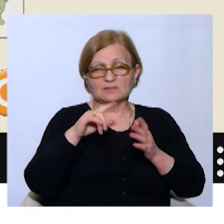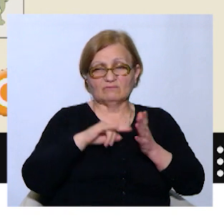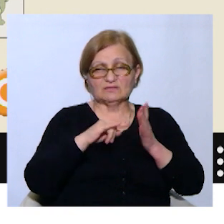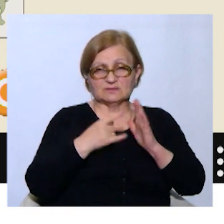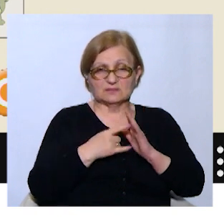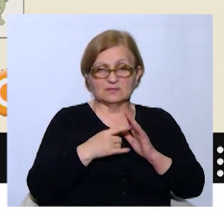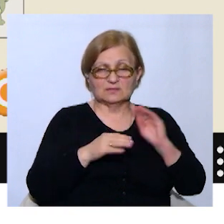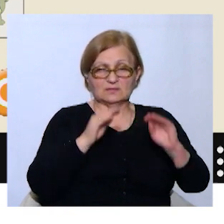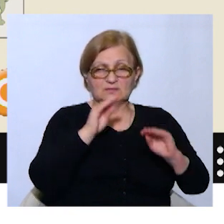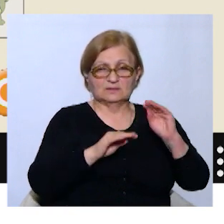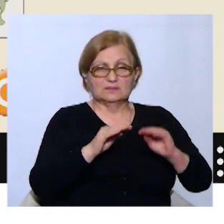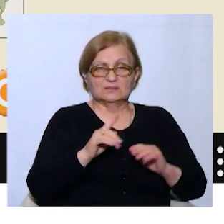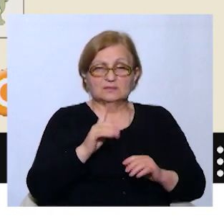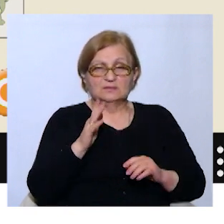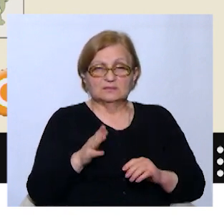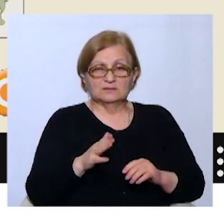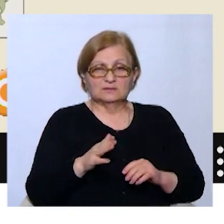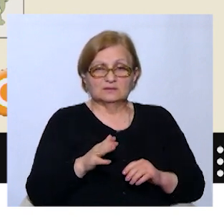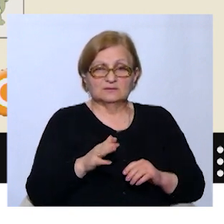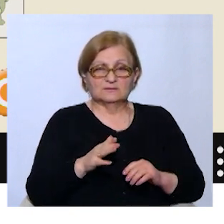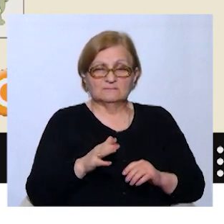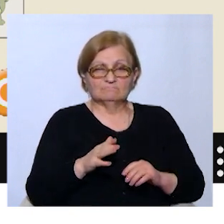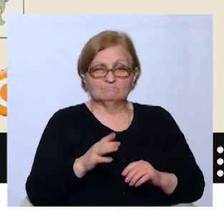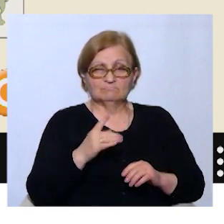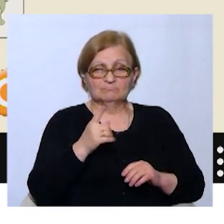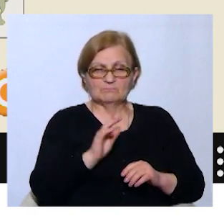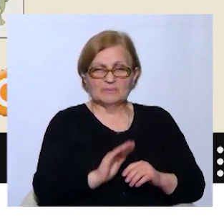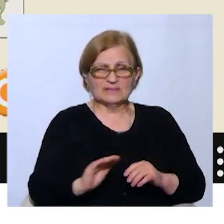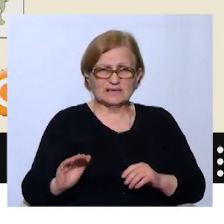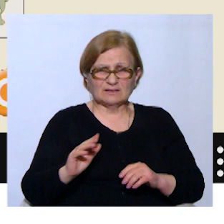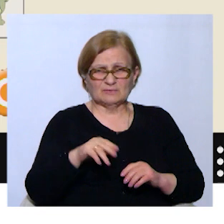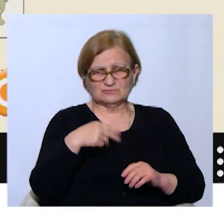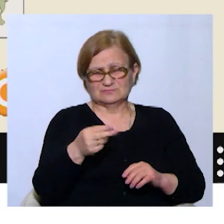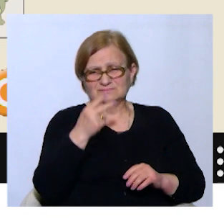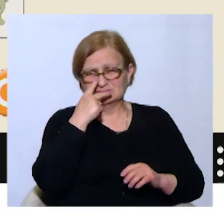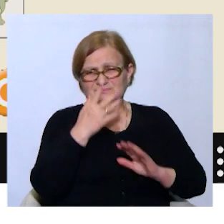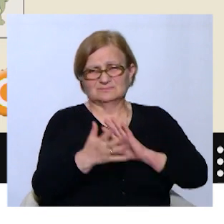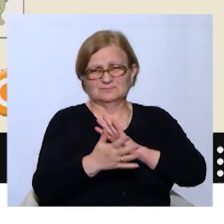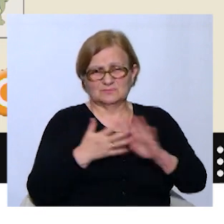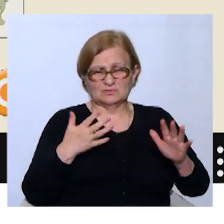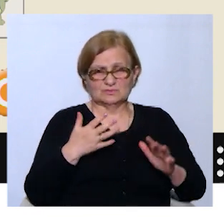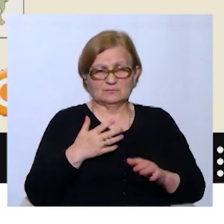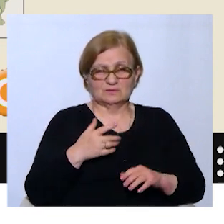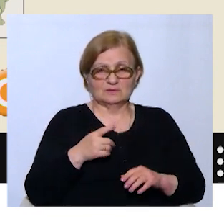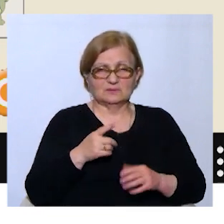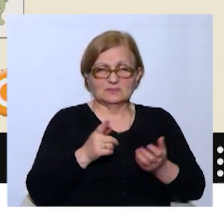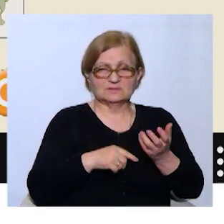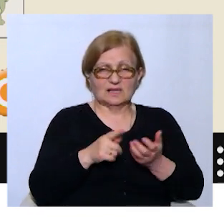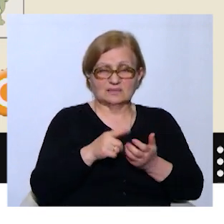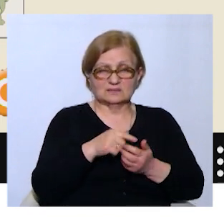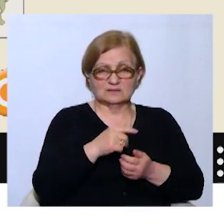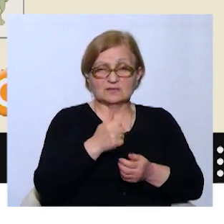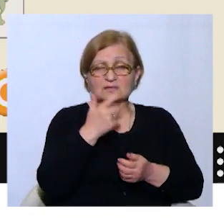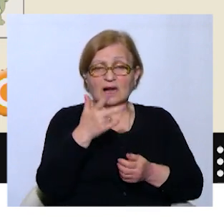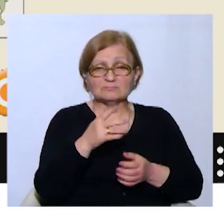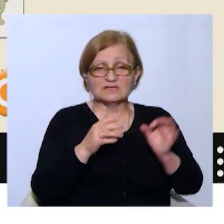რო დავალაგებ. ნახეთ რა იქნება. მე მგონი არაფერია პირველ კლასს რომ მივცე ეს აქტივობა აბსოლუტურად ბუნებრივად დამითვლის, რამდენი წრე